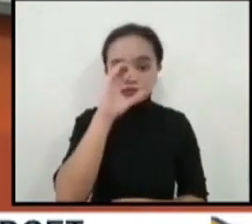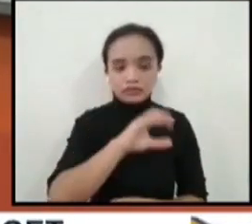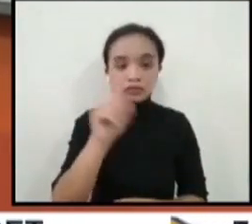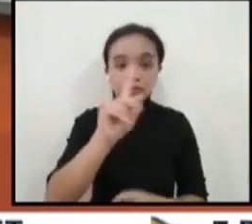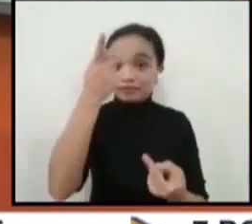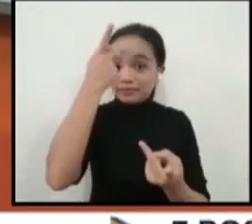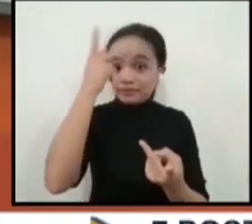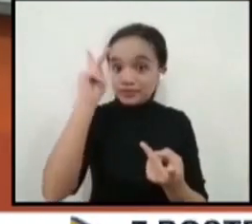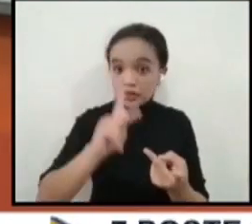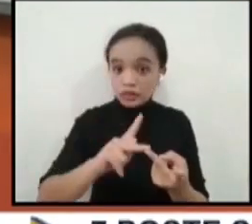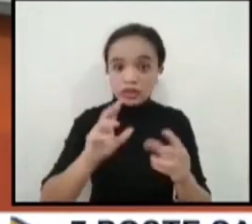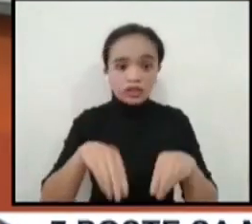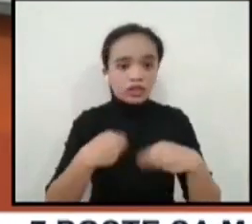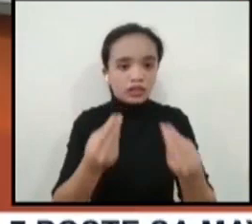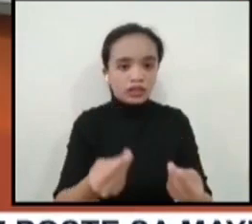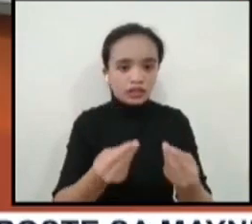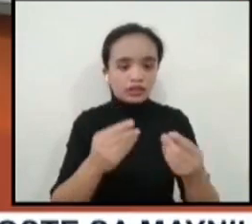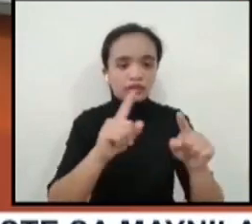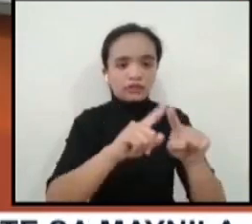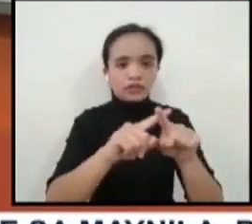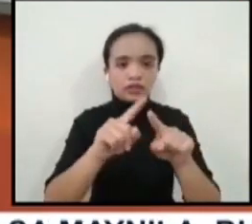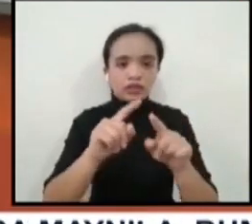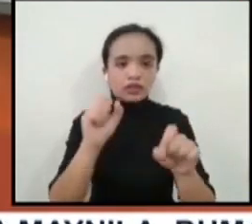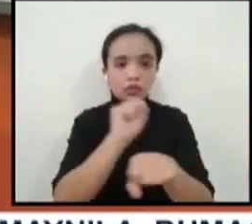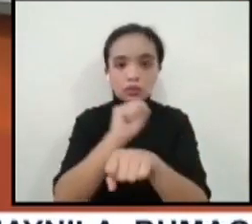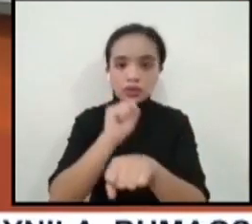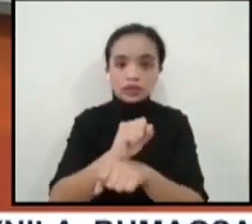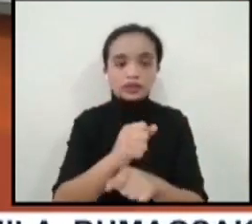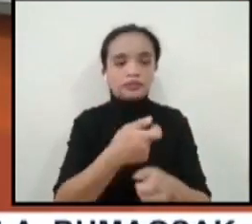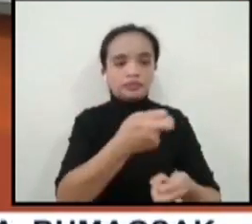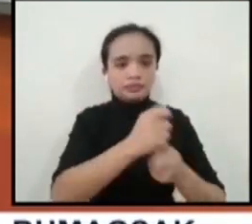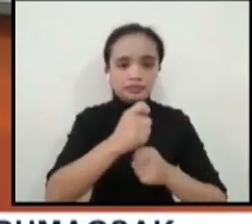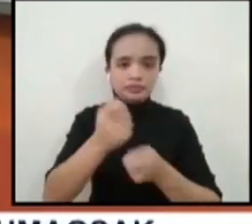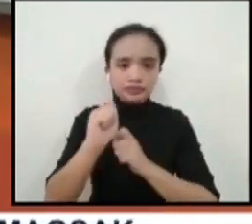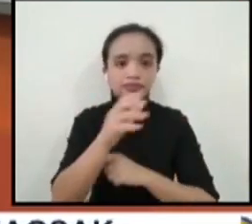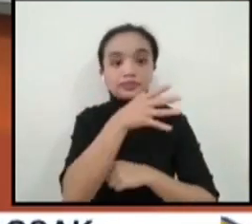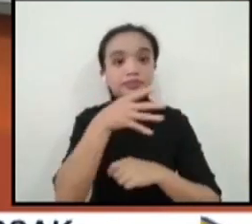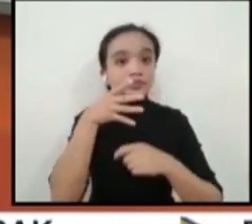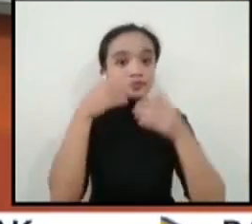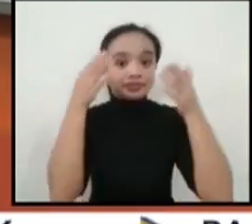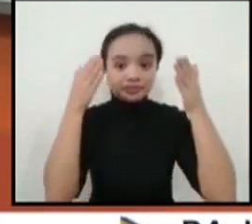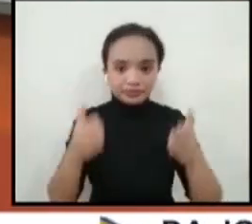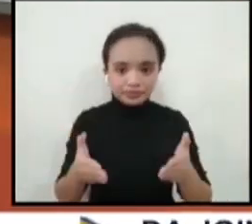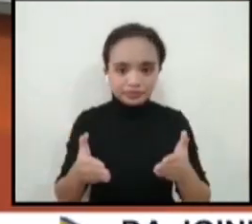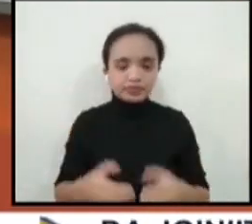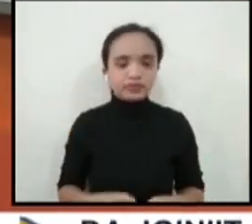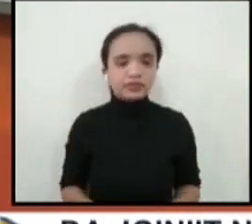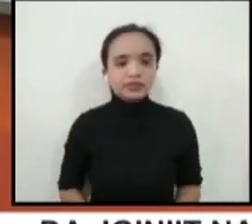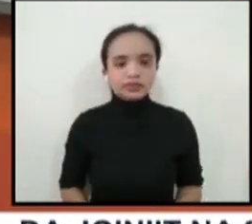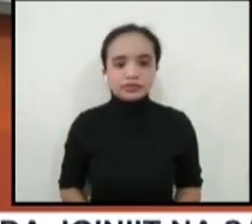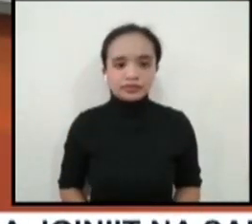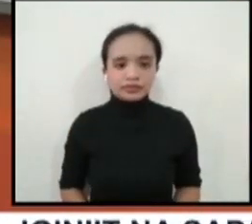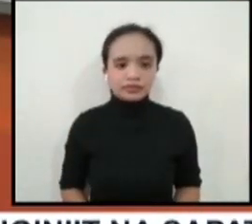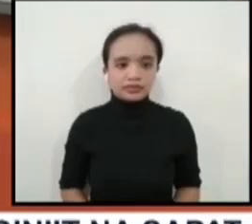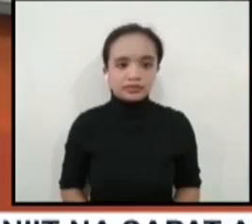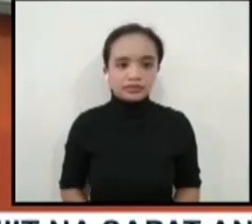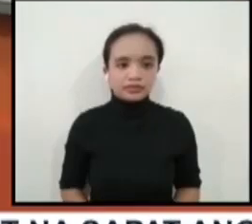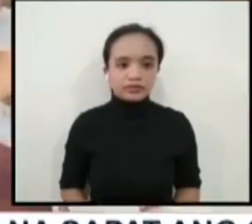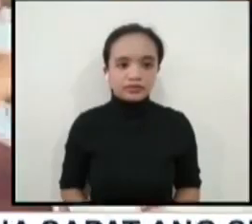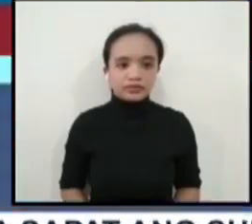ng iba pang pagkakitaan ang mga mangingisda at magsasaka sa lungsod. Nagbabalik si Jesse Atienza sa detalye. Rise and shine,